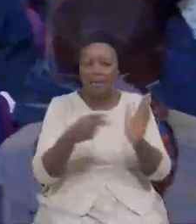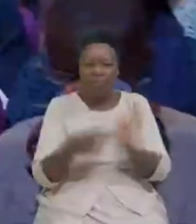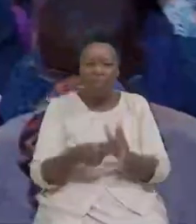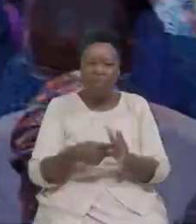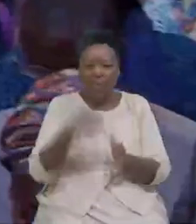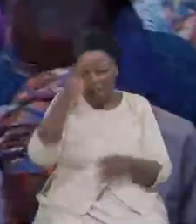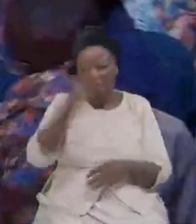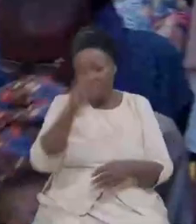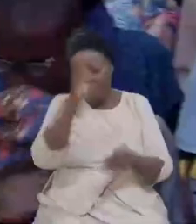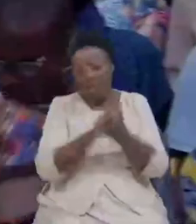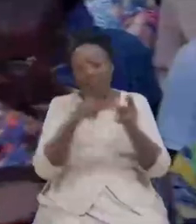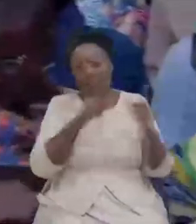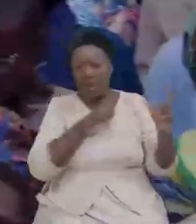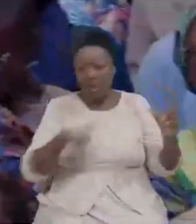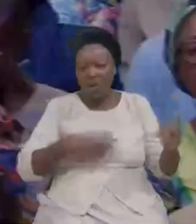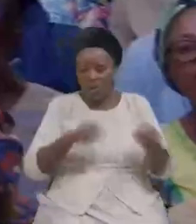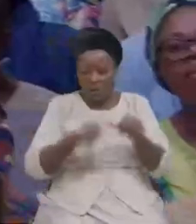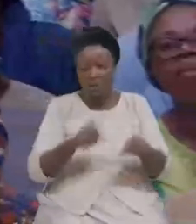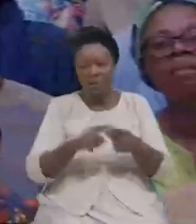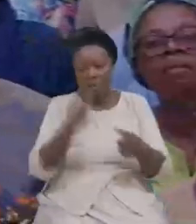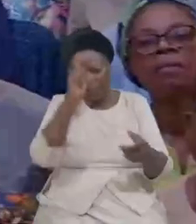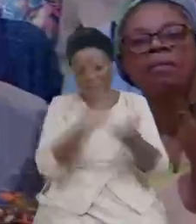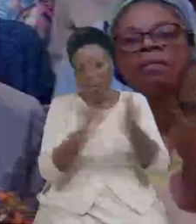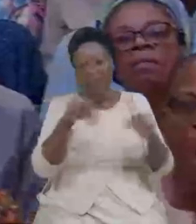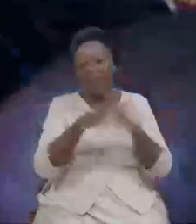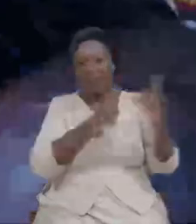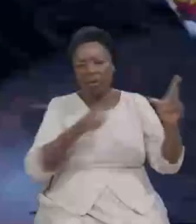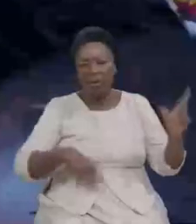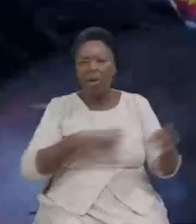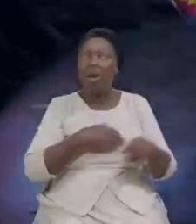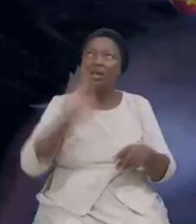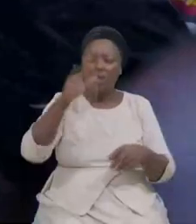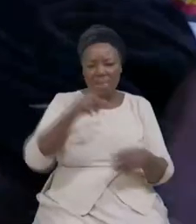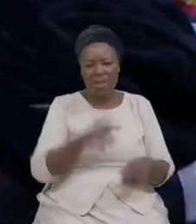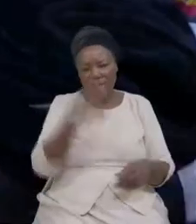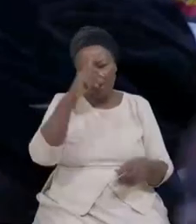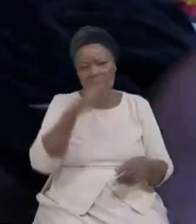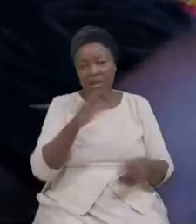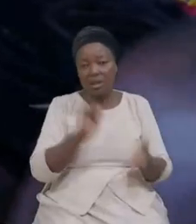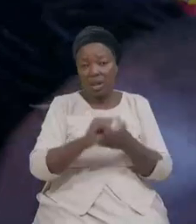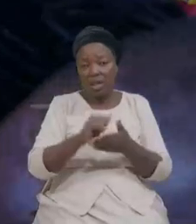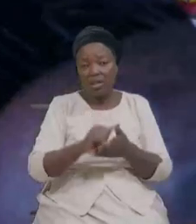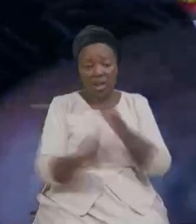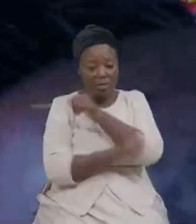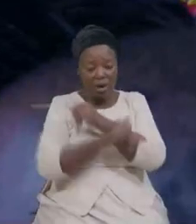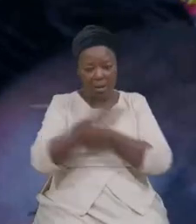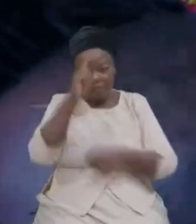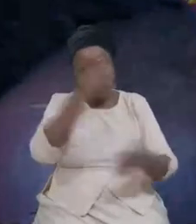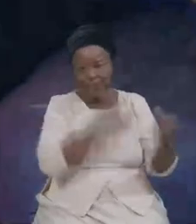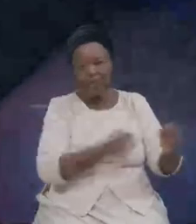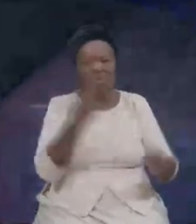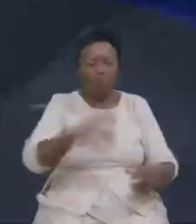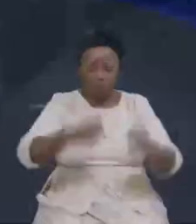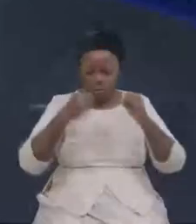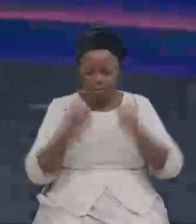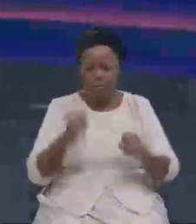il a continué à croire en Dieu, et sa foi était ferme. Sa foi était grande dans le